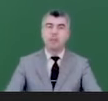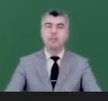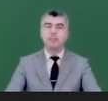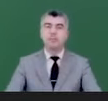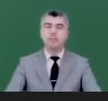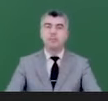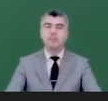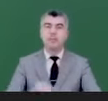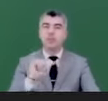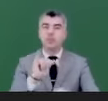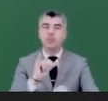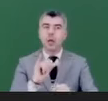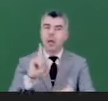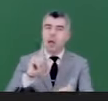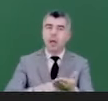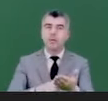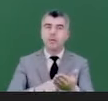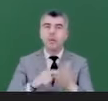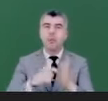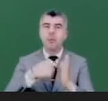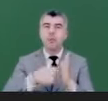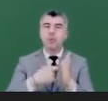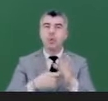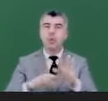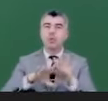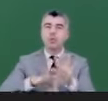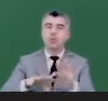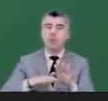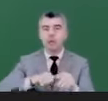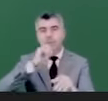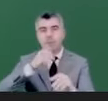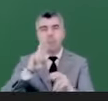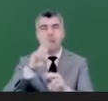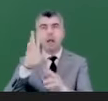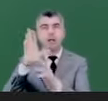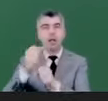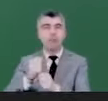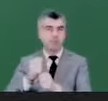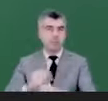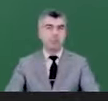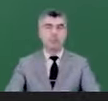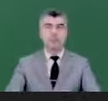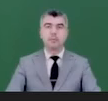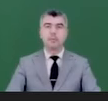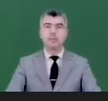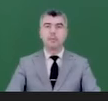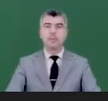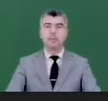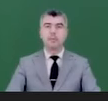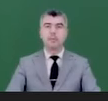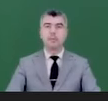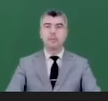اطار بناء المشروع الاجتماعي الذي اراده جلاله الملك ف